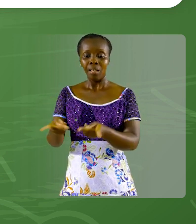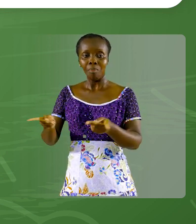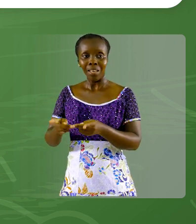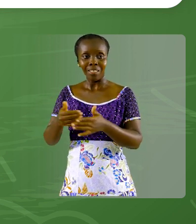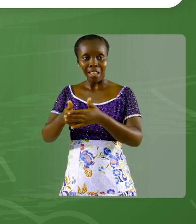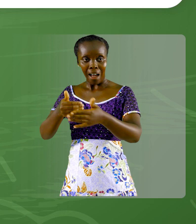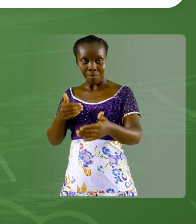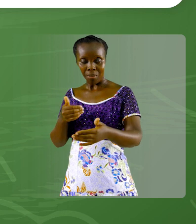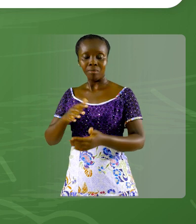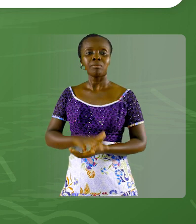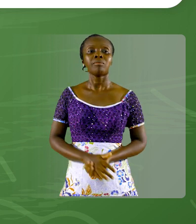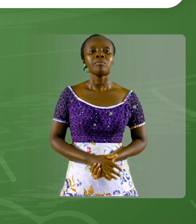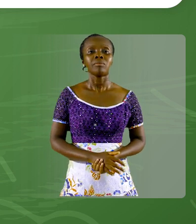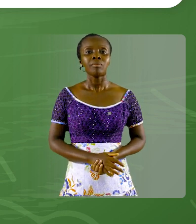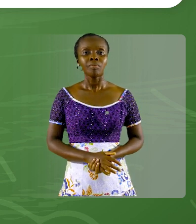avant.